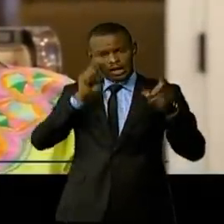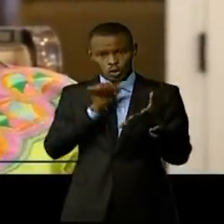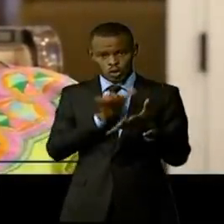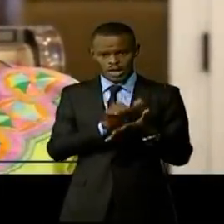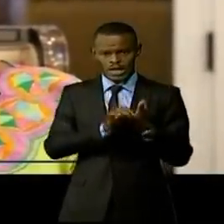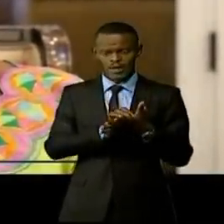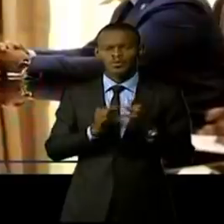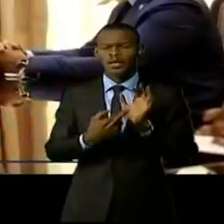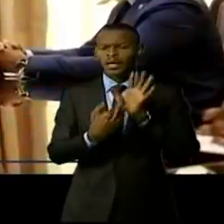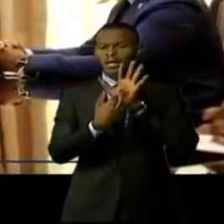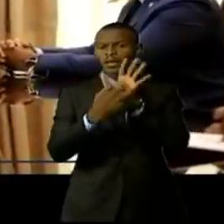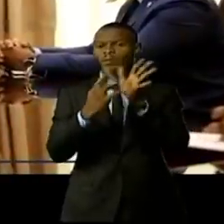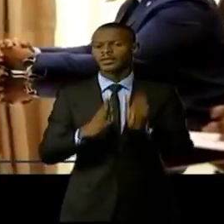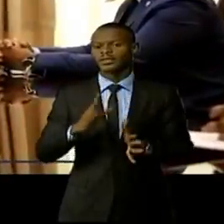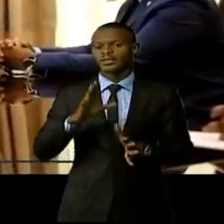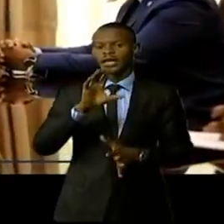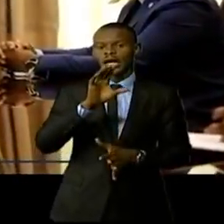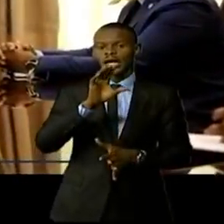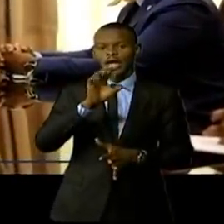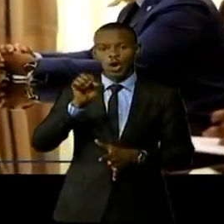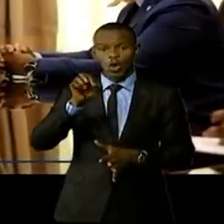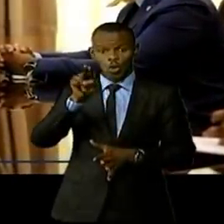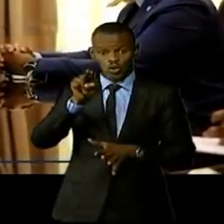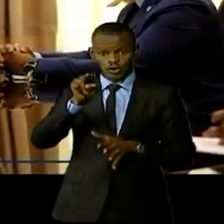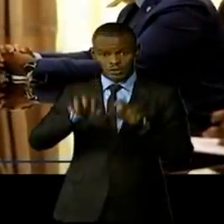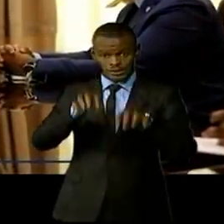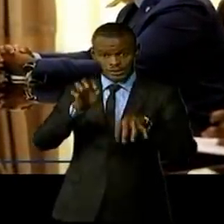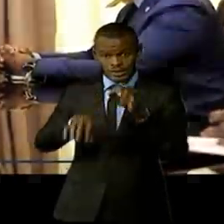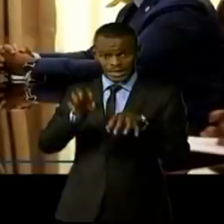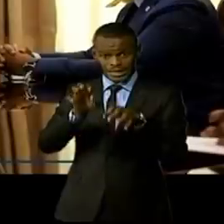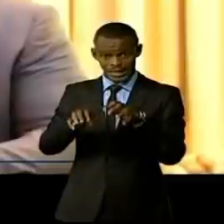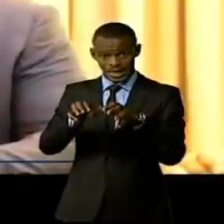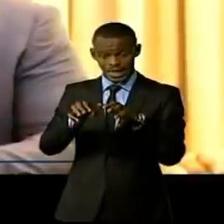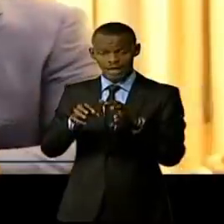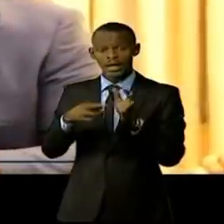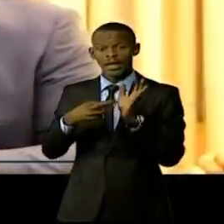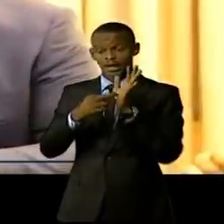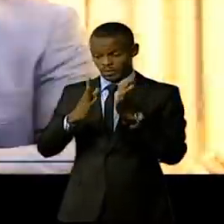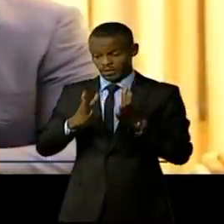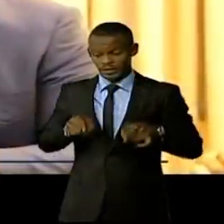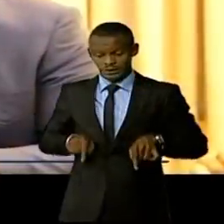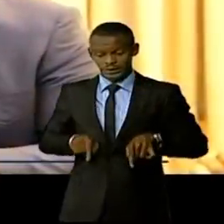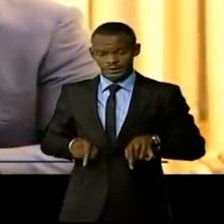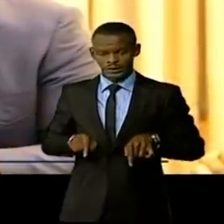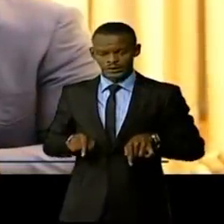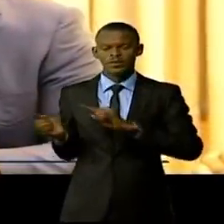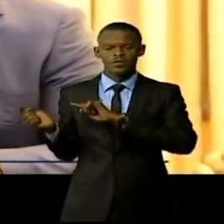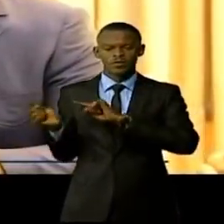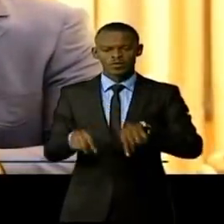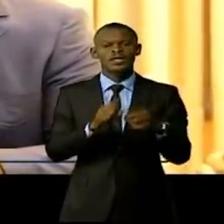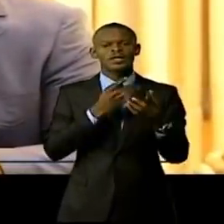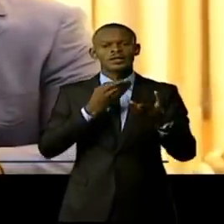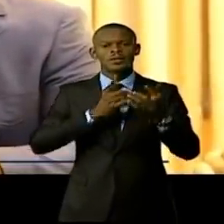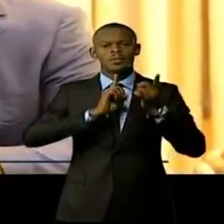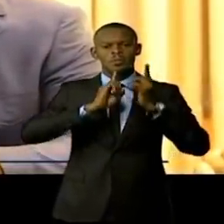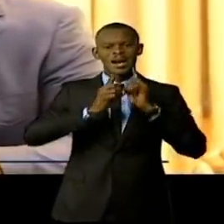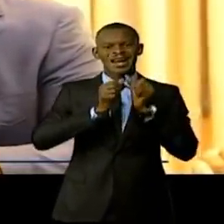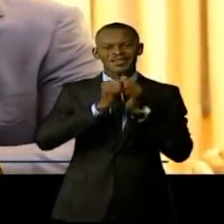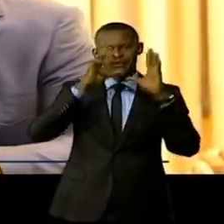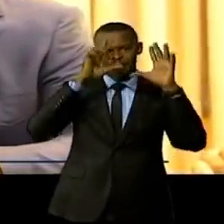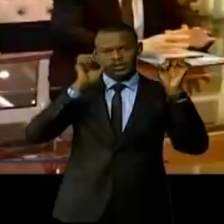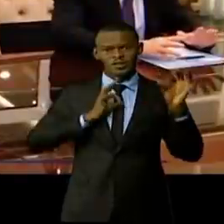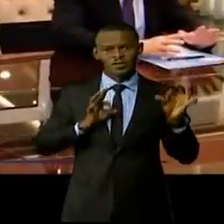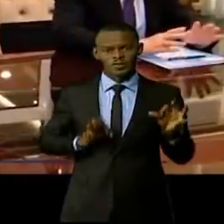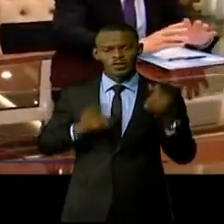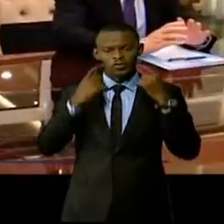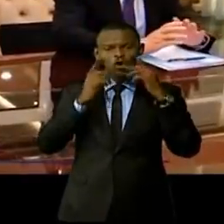secrétaire général en RDC Bintou Keïta ont échangé avec le président de la République Félix Antoine Tshisekedi Tshilombo sur